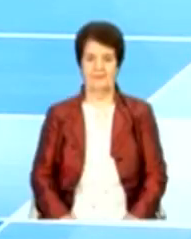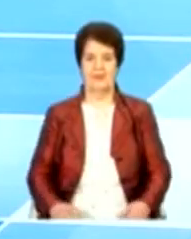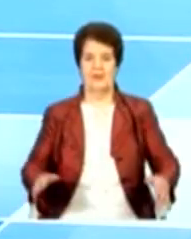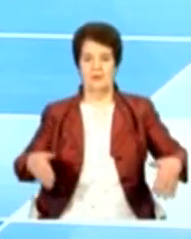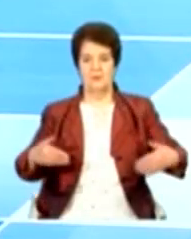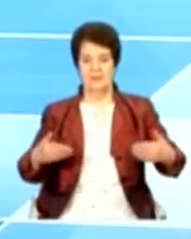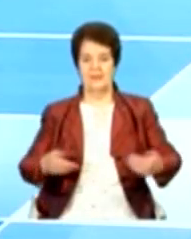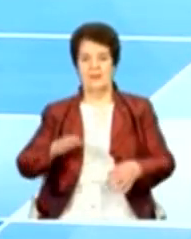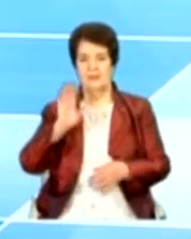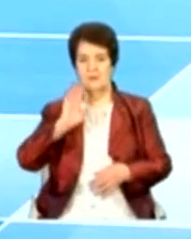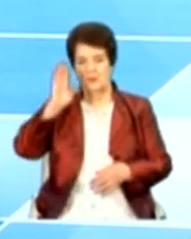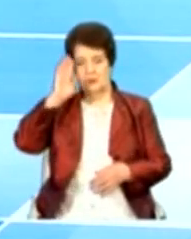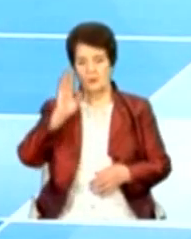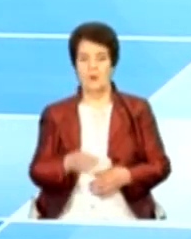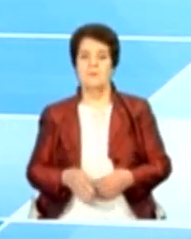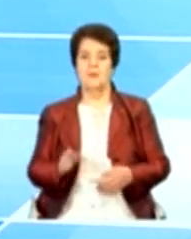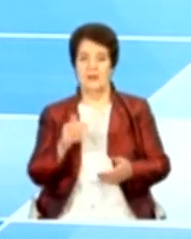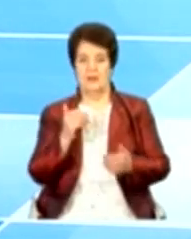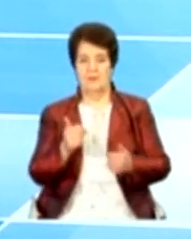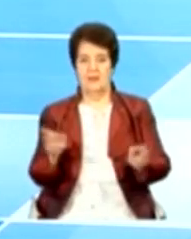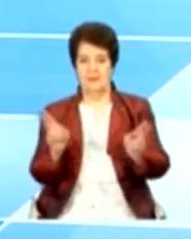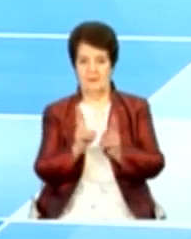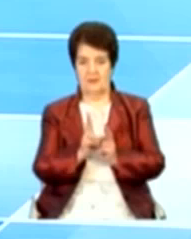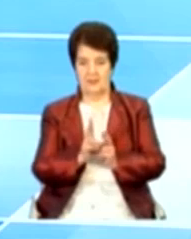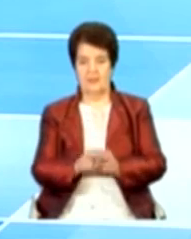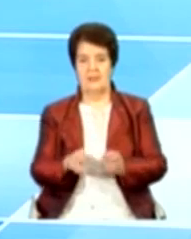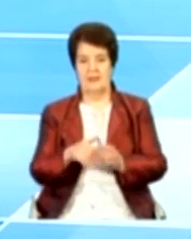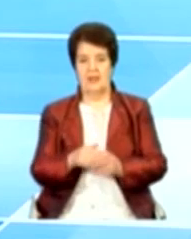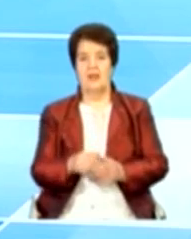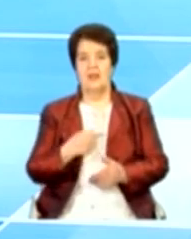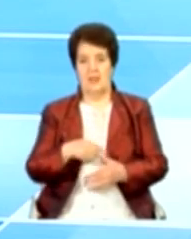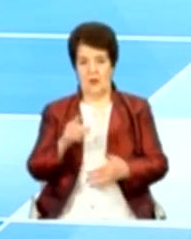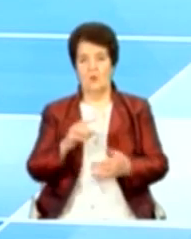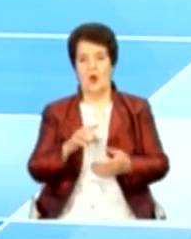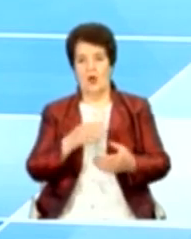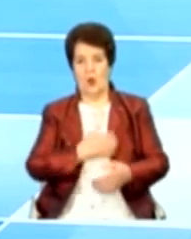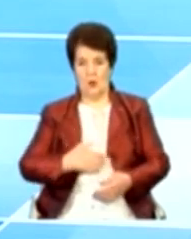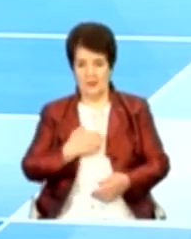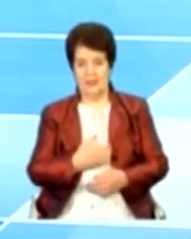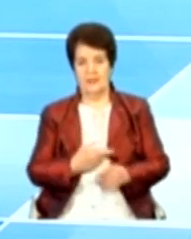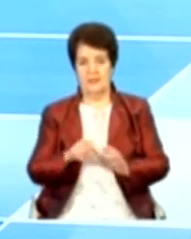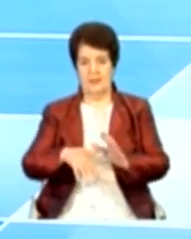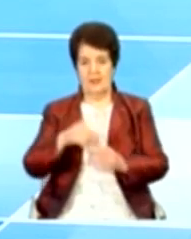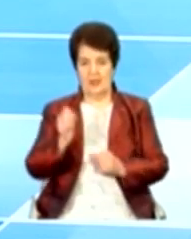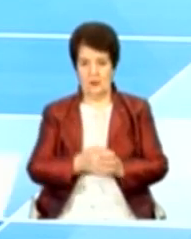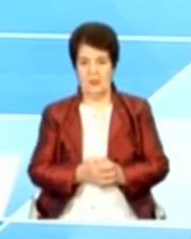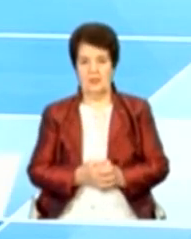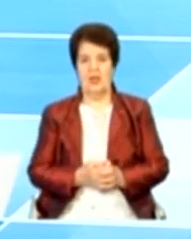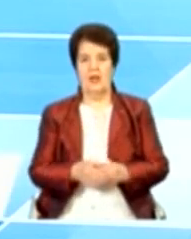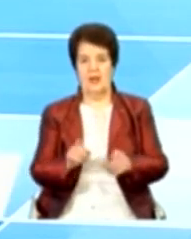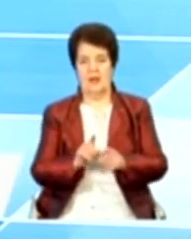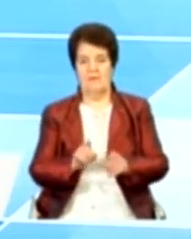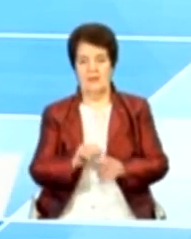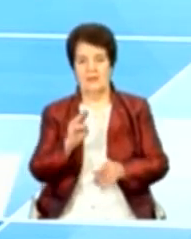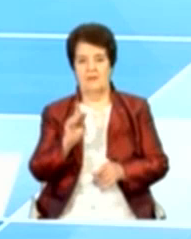Bună seara, doamnelor și domnilor! Bine v-am regăsit la Eu aleg, eu contez, ciclul de confruntări electorale derulate de